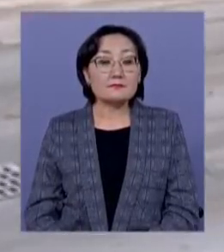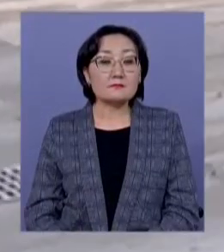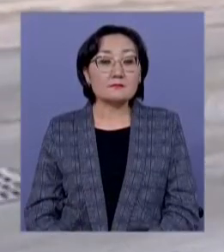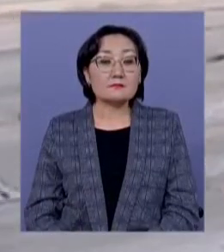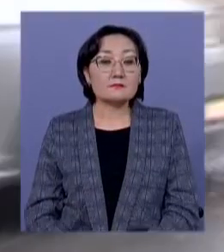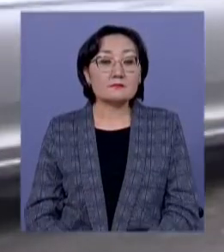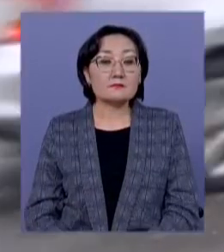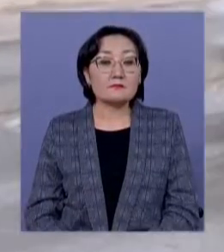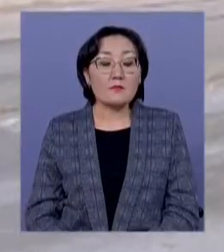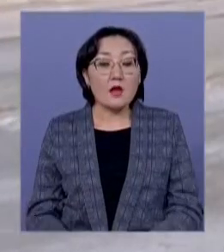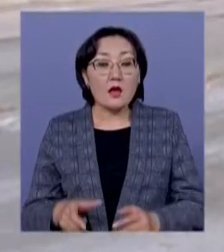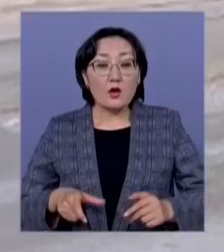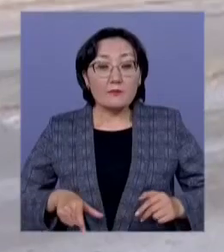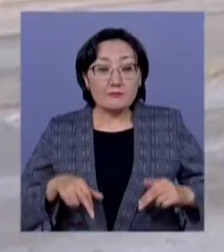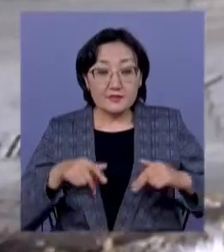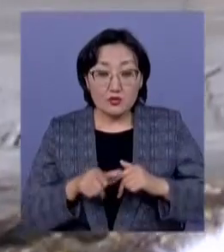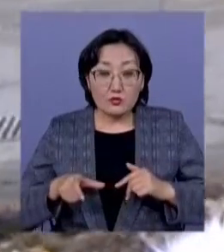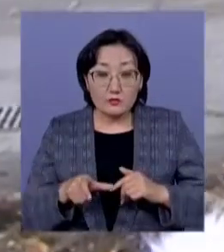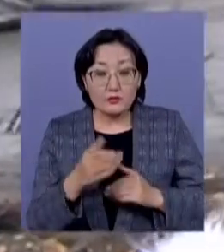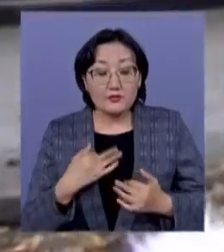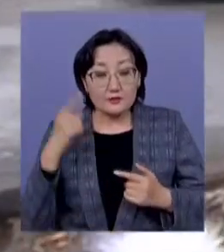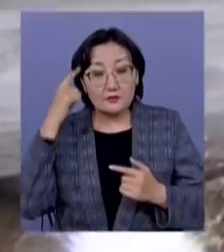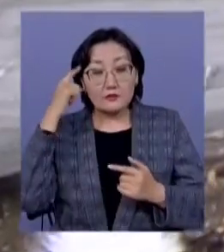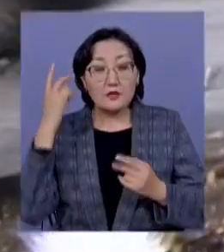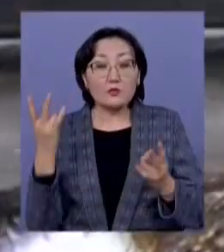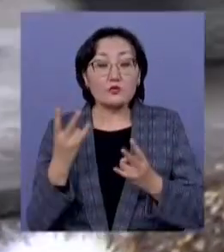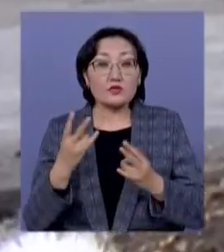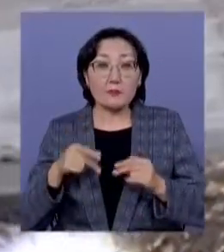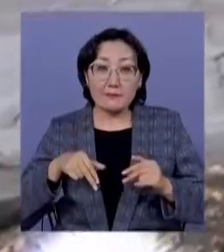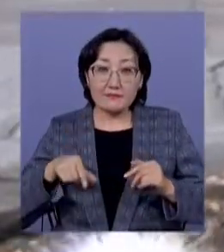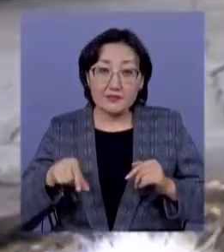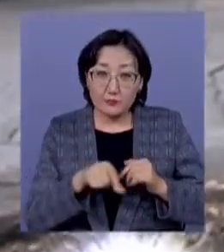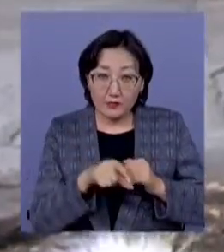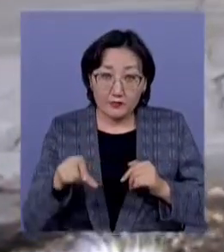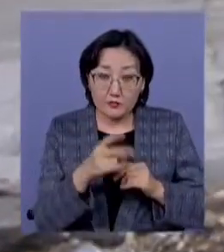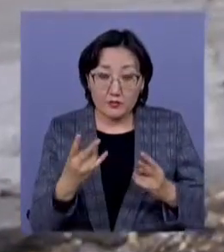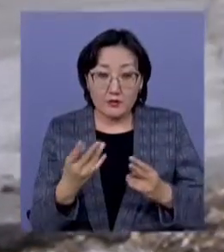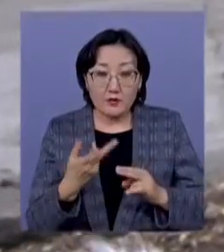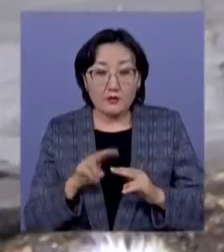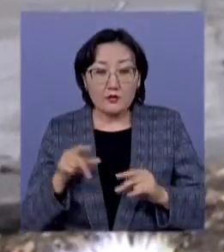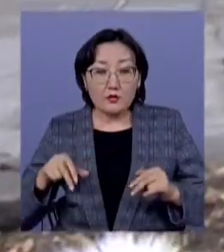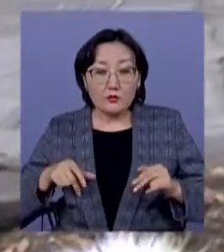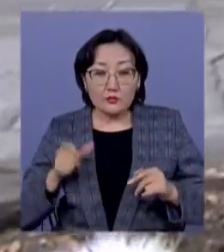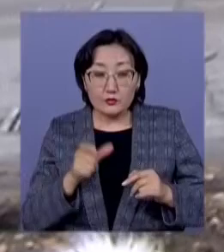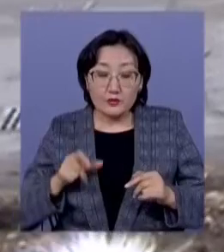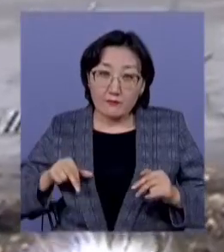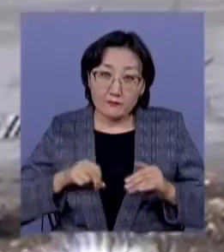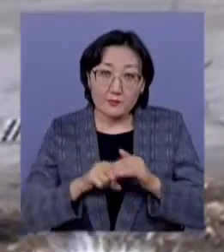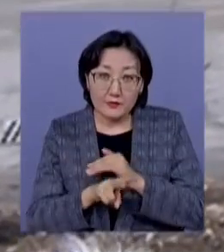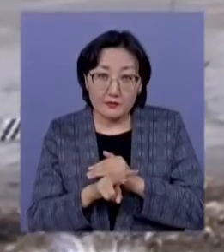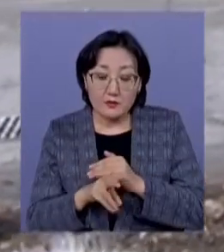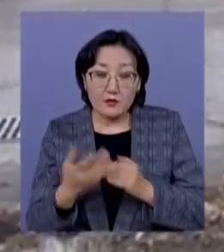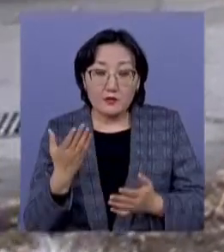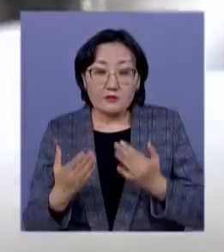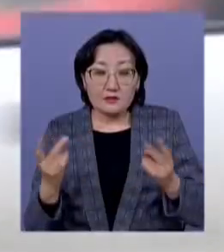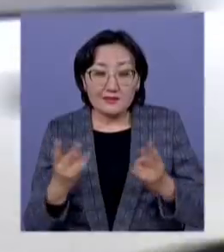привыкают все-таки. Пешеход бара, овар, новар. Я думаю, нужен все-таки, потому что я вижу, иногда люди выбегают оттуда. Поэтому, я думаю, скорее